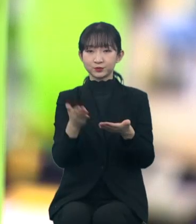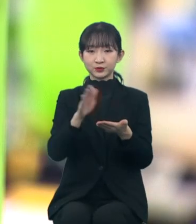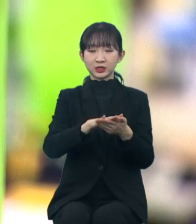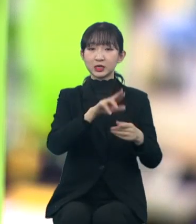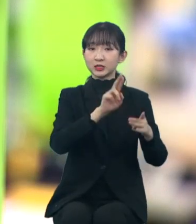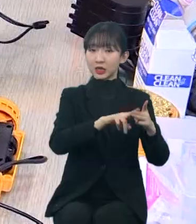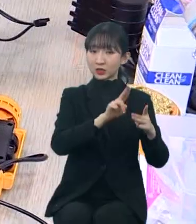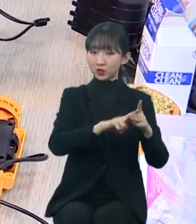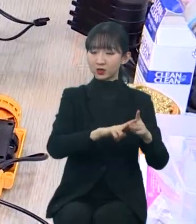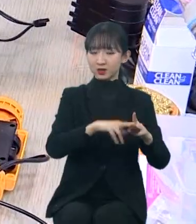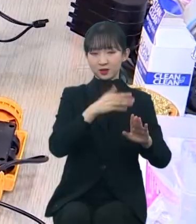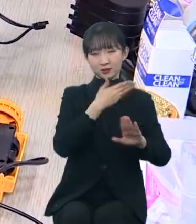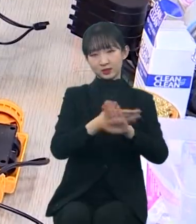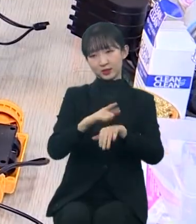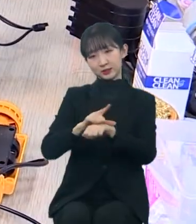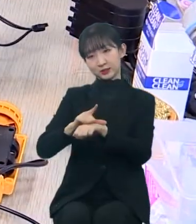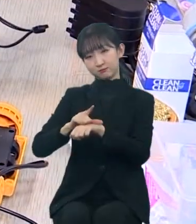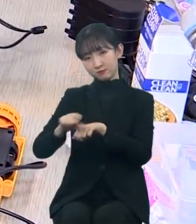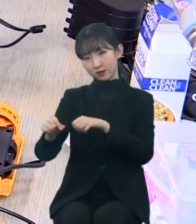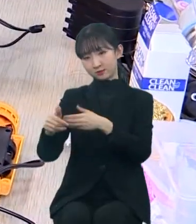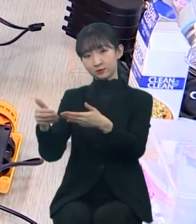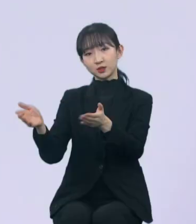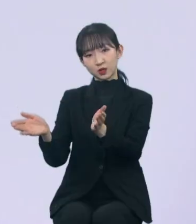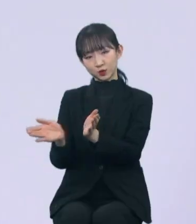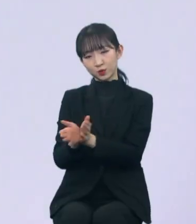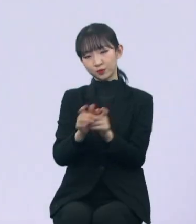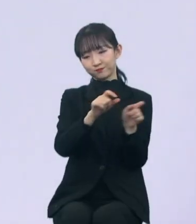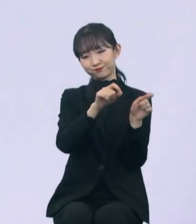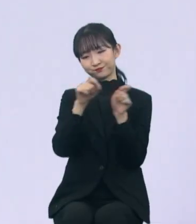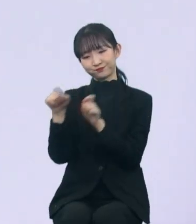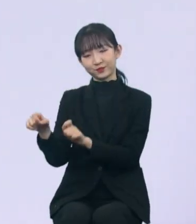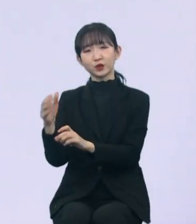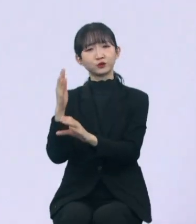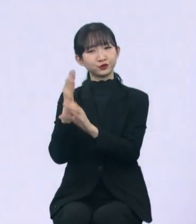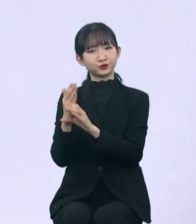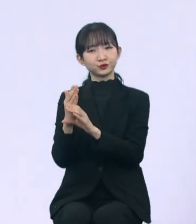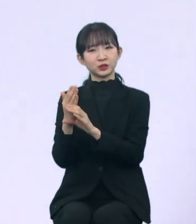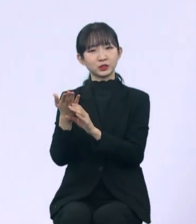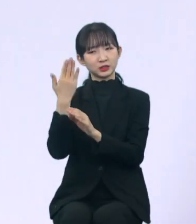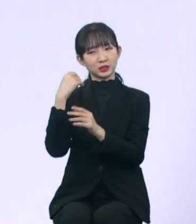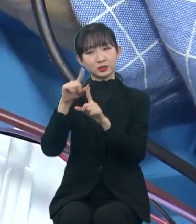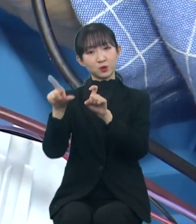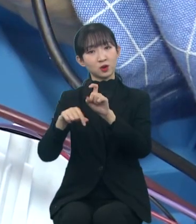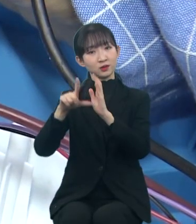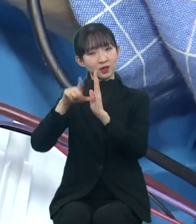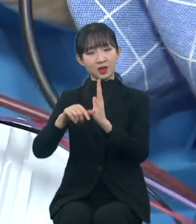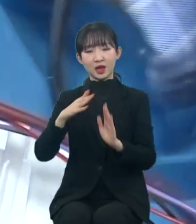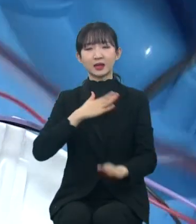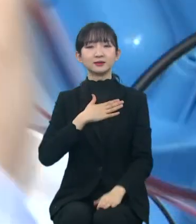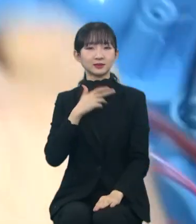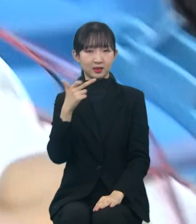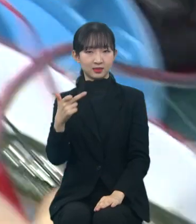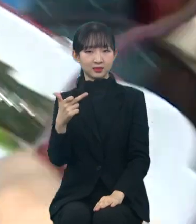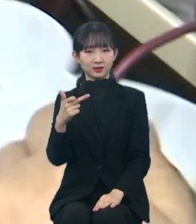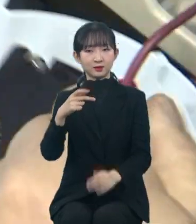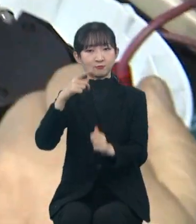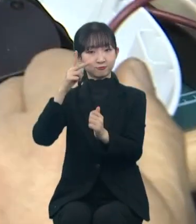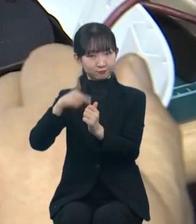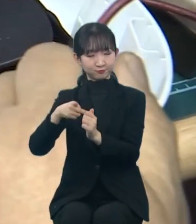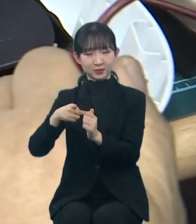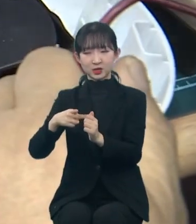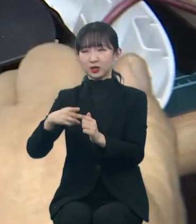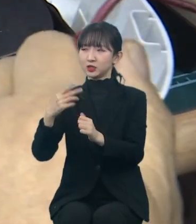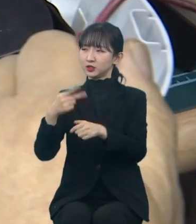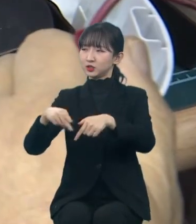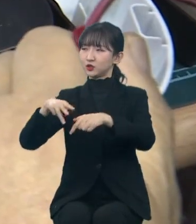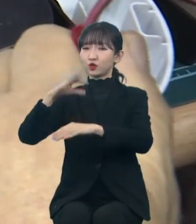지자체의 벤치마킹이 이어지고 있습니다. 안산시가 지난해 11월 장난감 수리센터를 연대 이어 인천서구청은